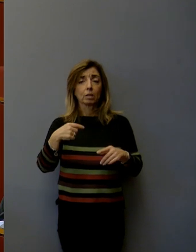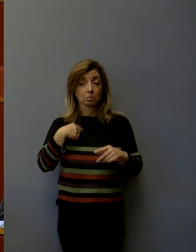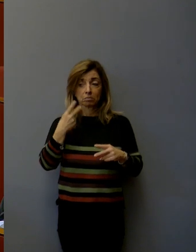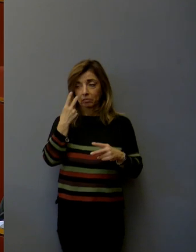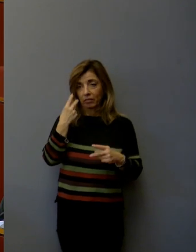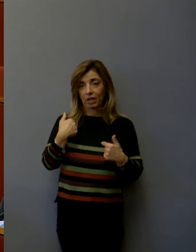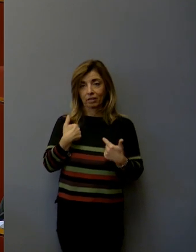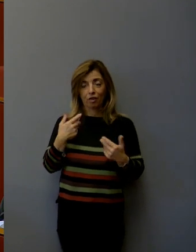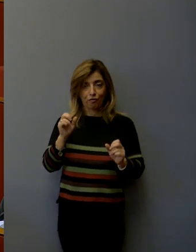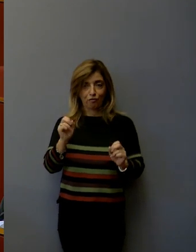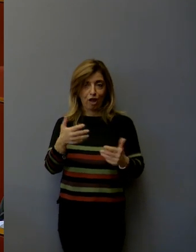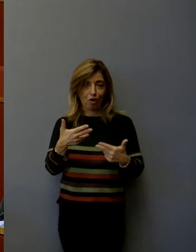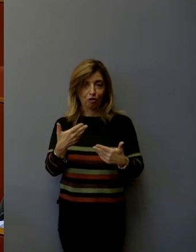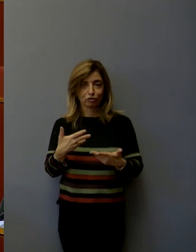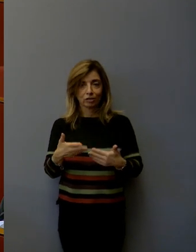previsto